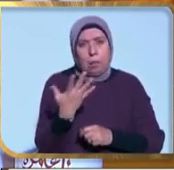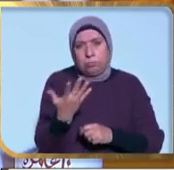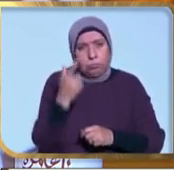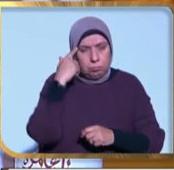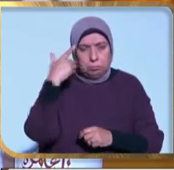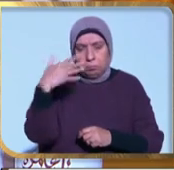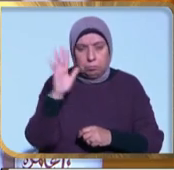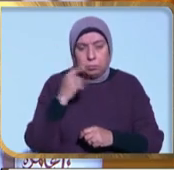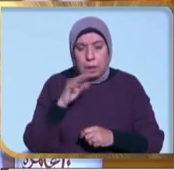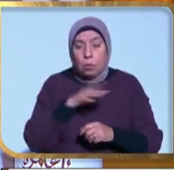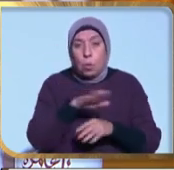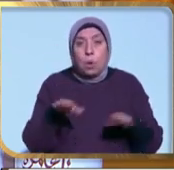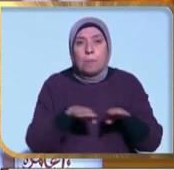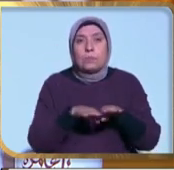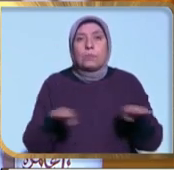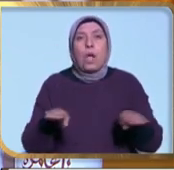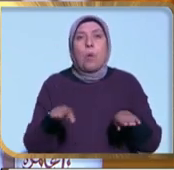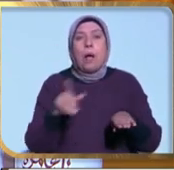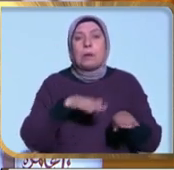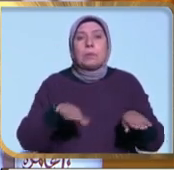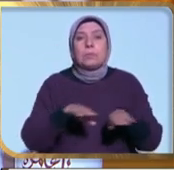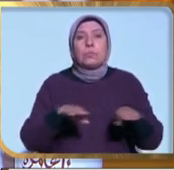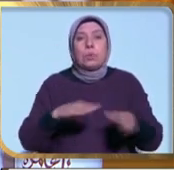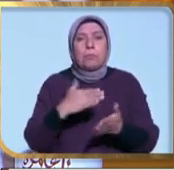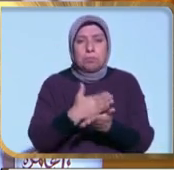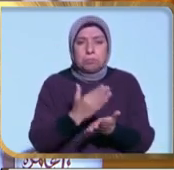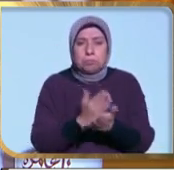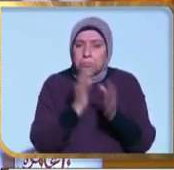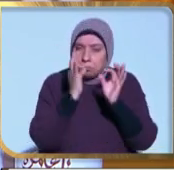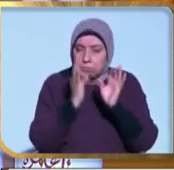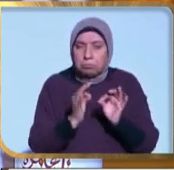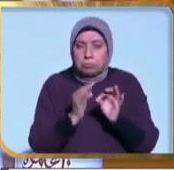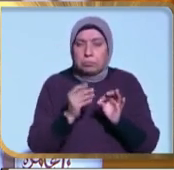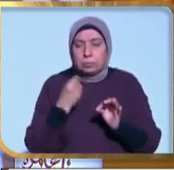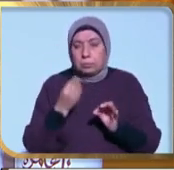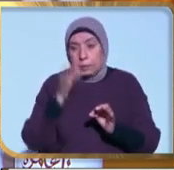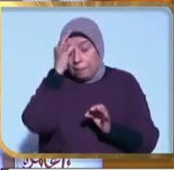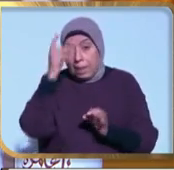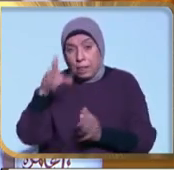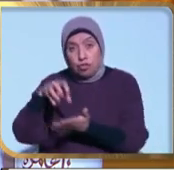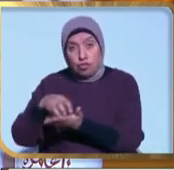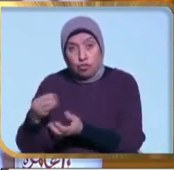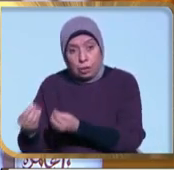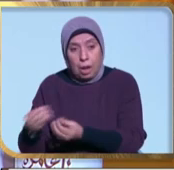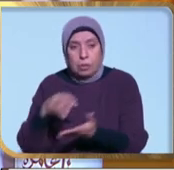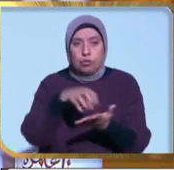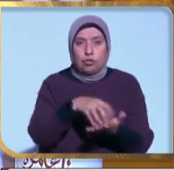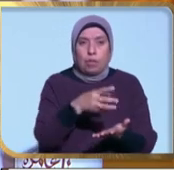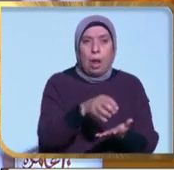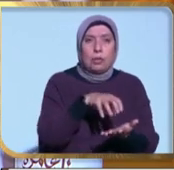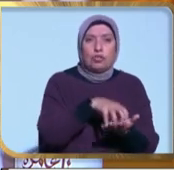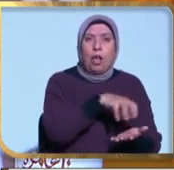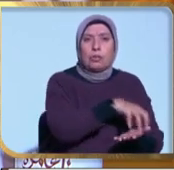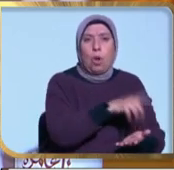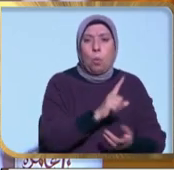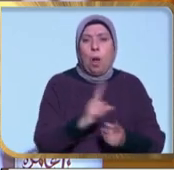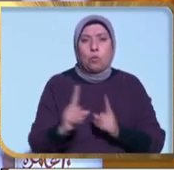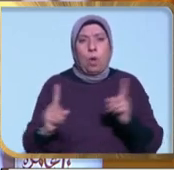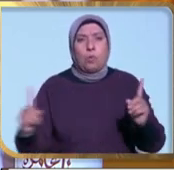بين س وصاد ودال او بين اولادي اديت ده شقه اجيب لي ده شقه واجيب لي ده شقه